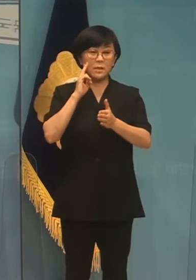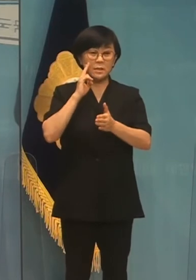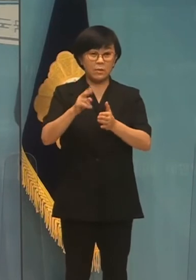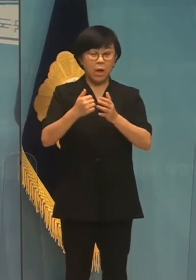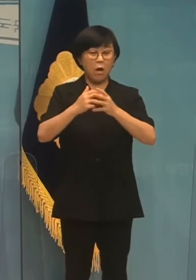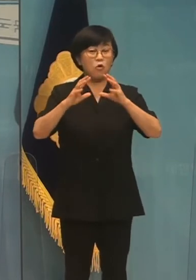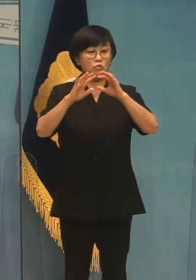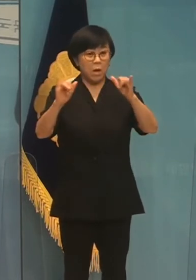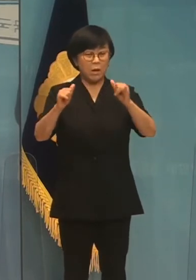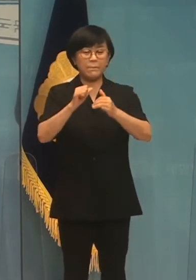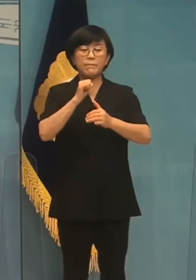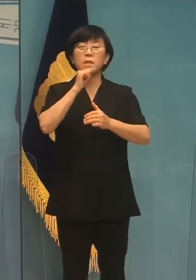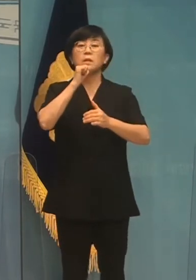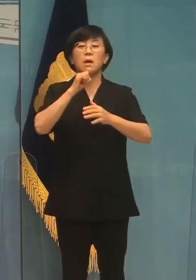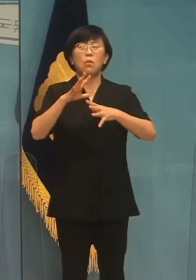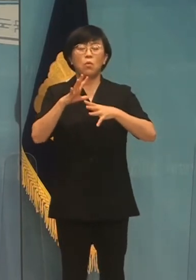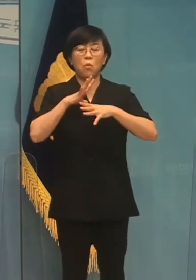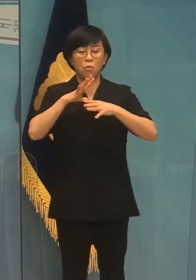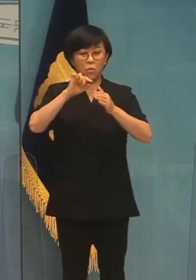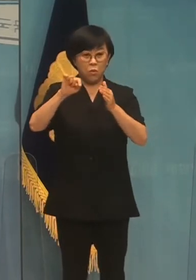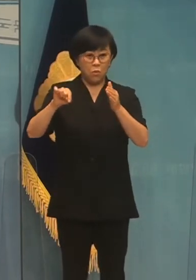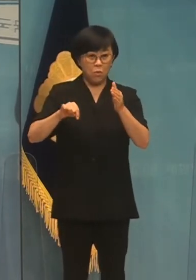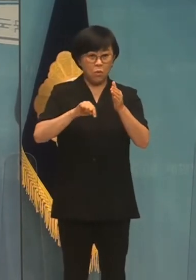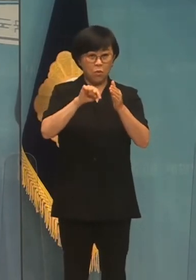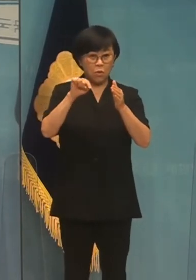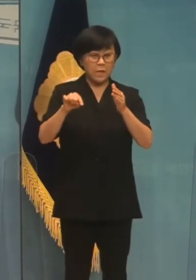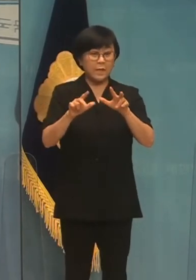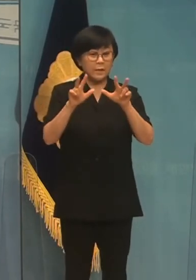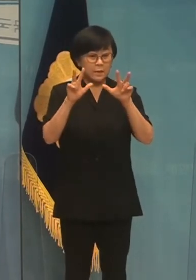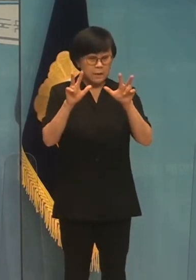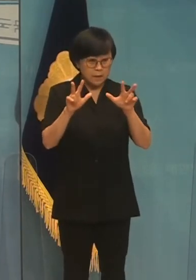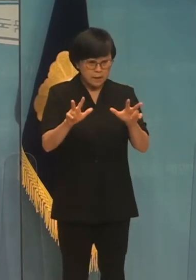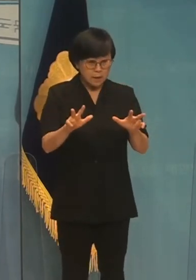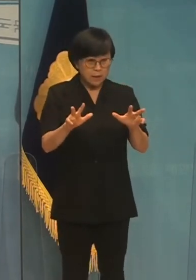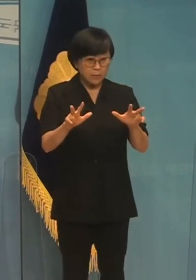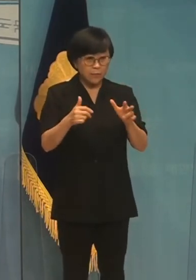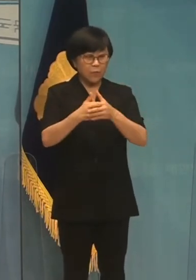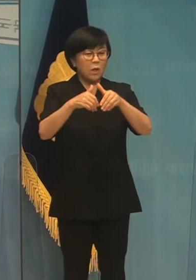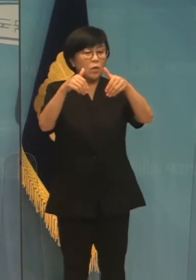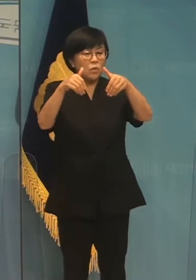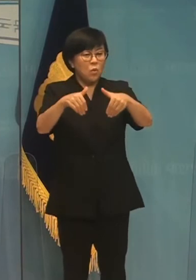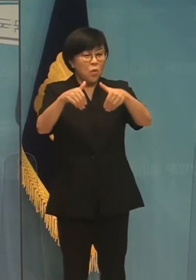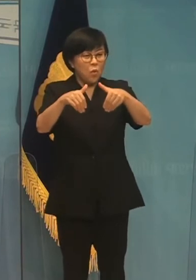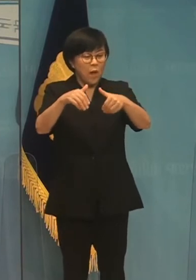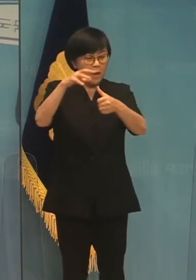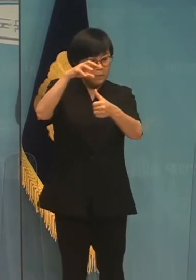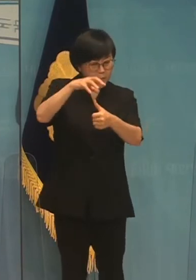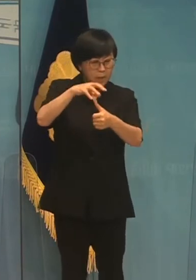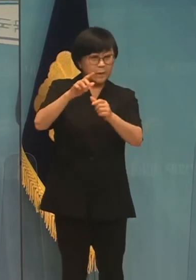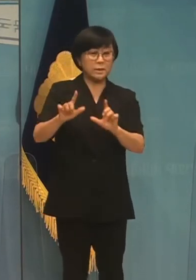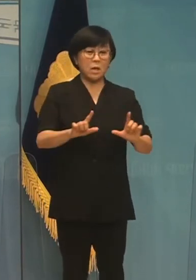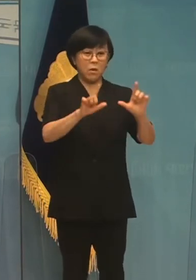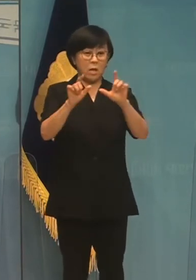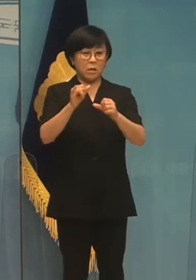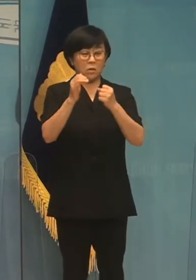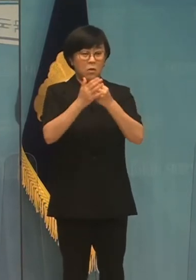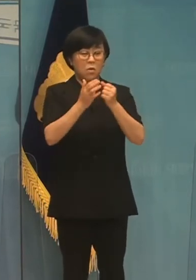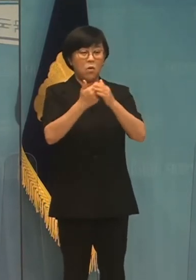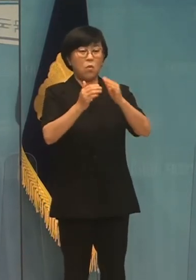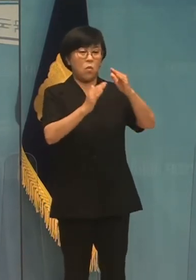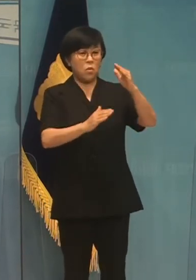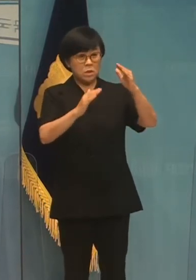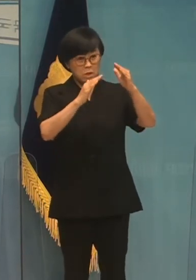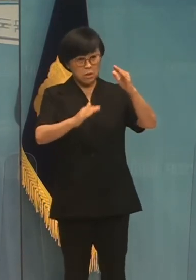인민들이 빈곤과 공포 속에서 현대판 노예 생활을 하고 있음이